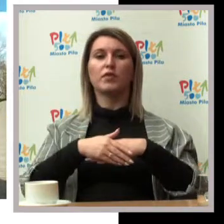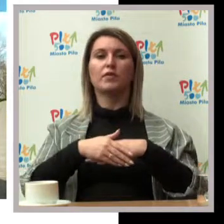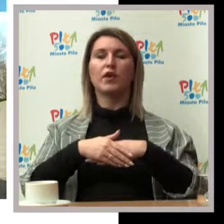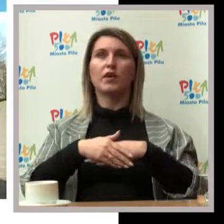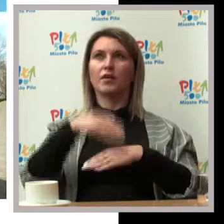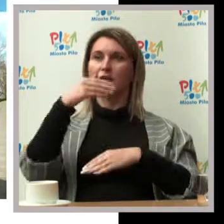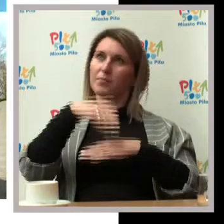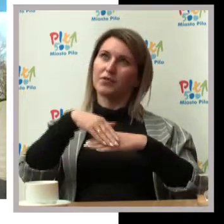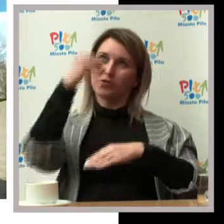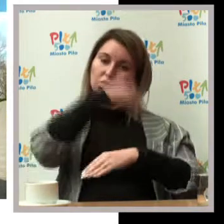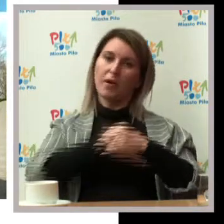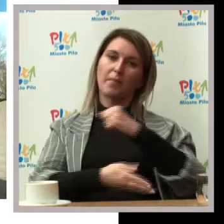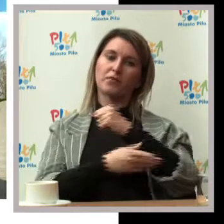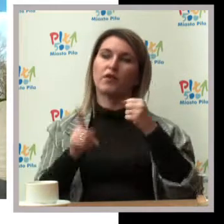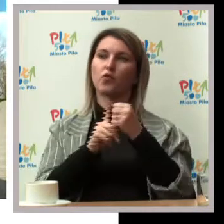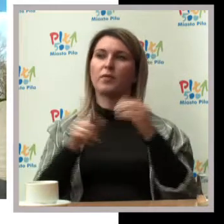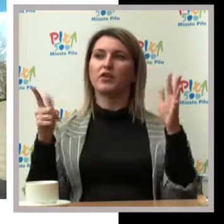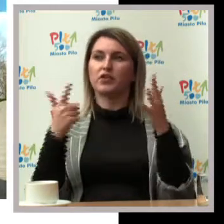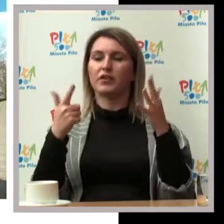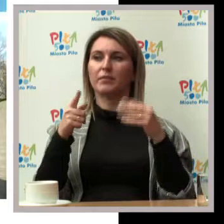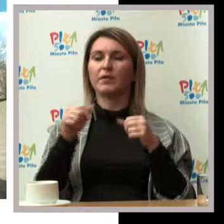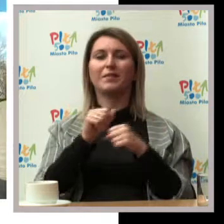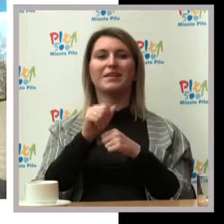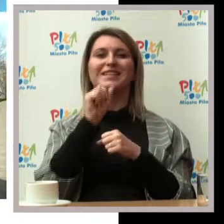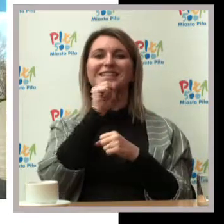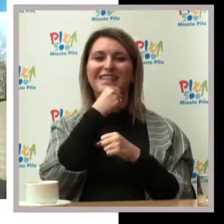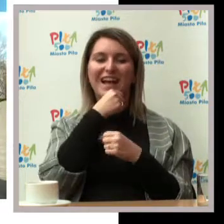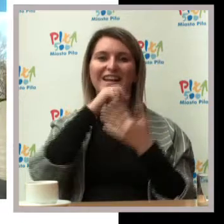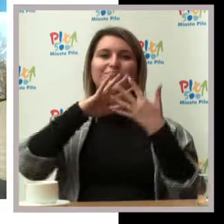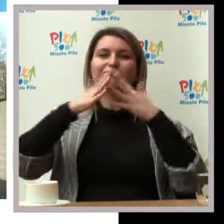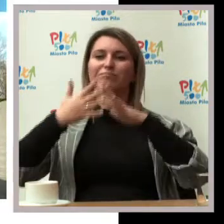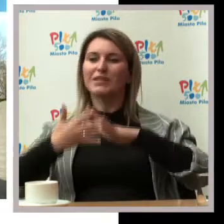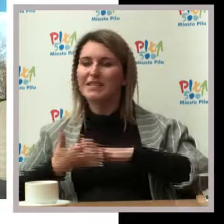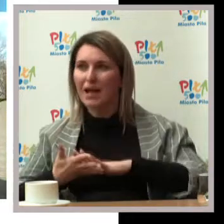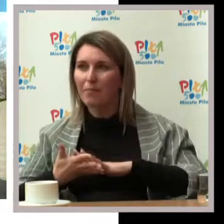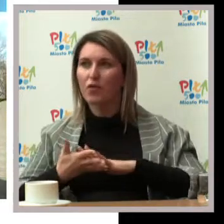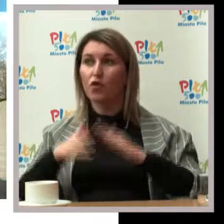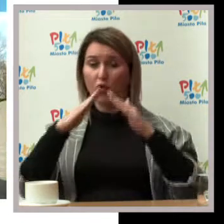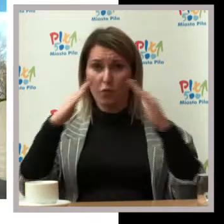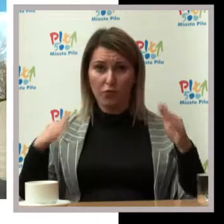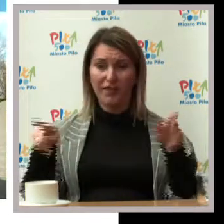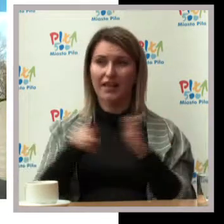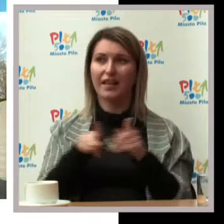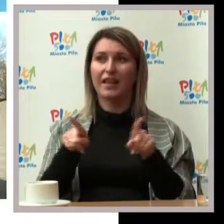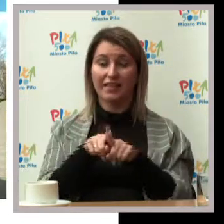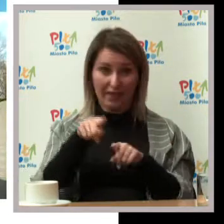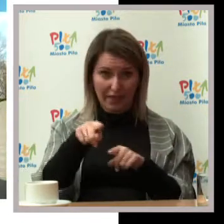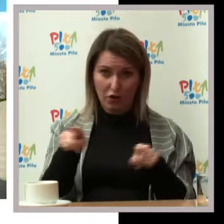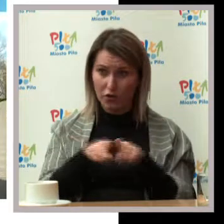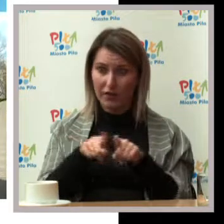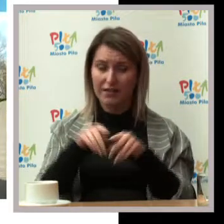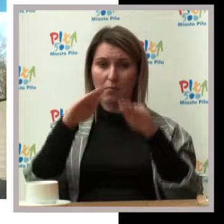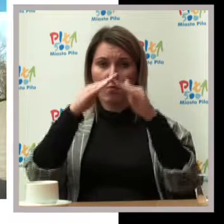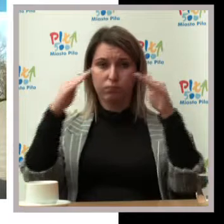jest, czy obiekt, budynek jest budynkiem zabytkowym, chcieliśmy dostosować również wizualnie